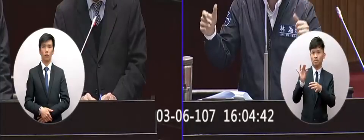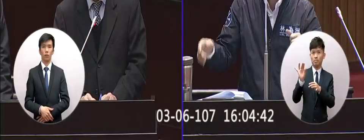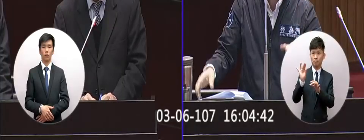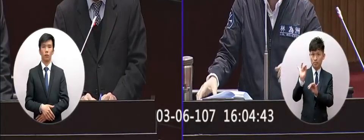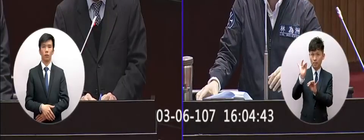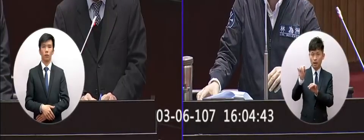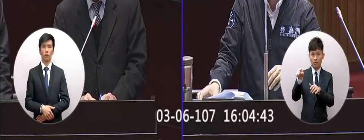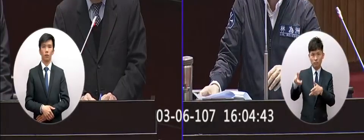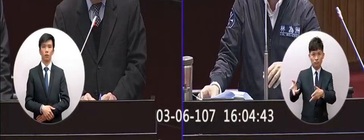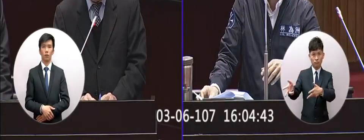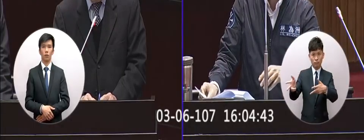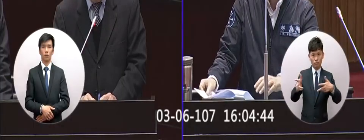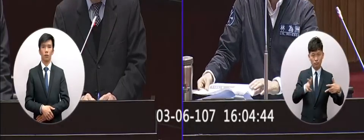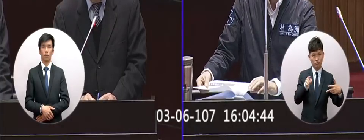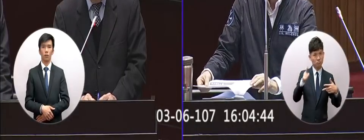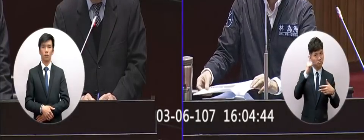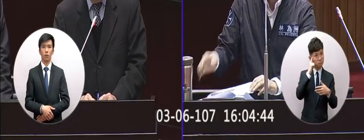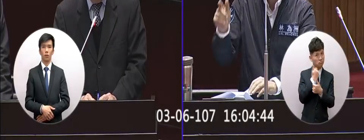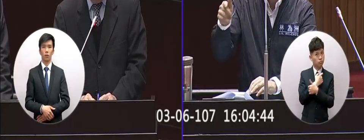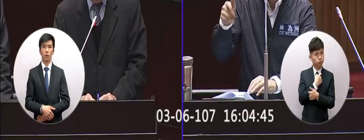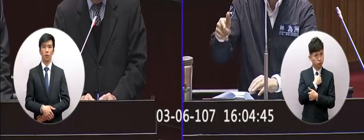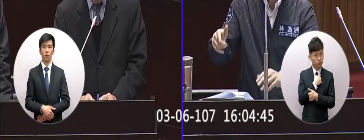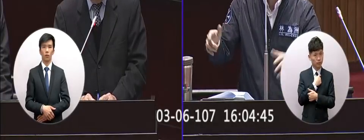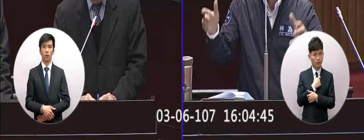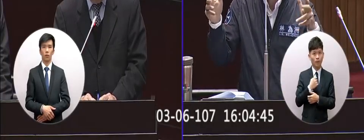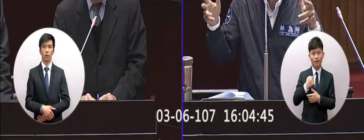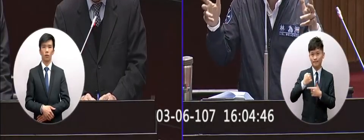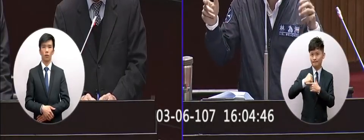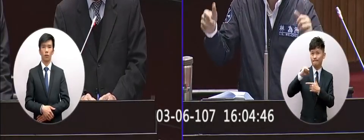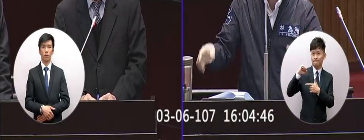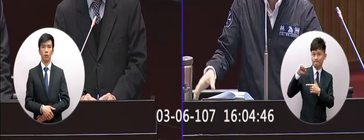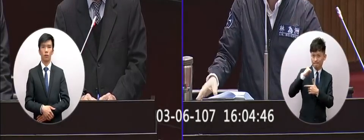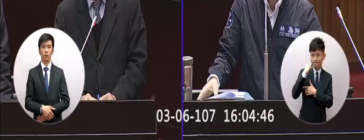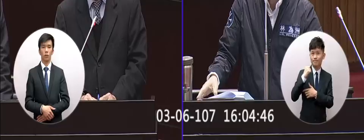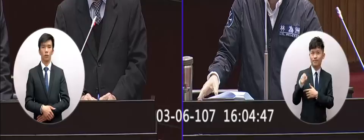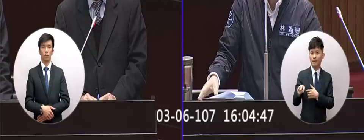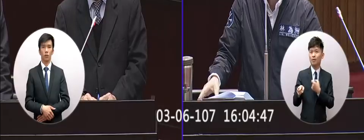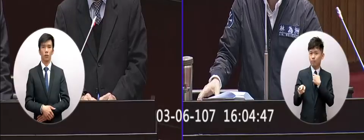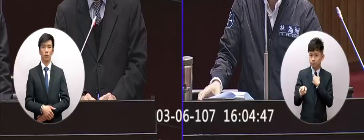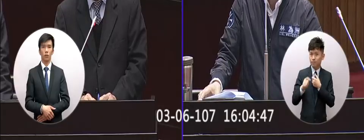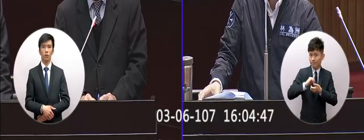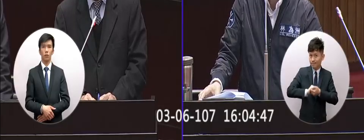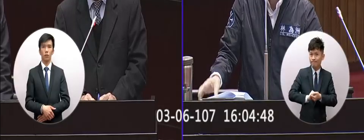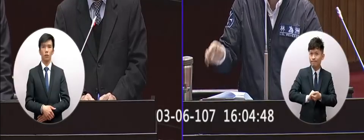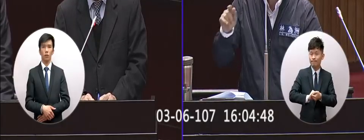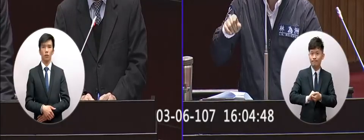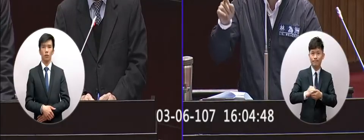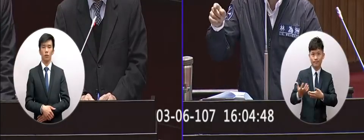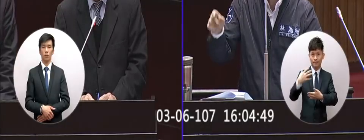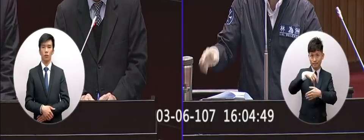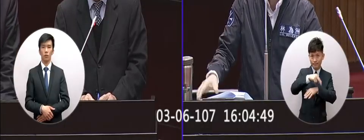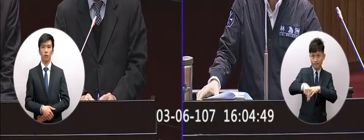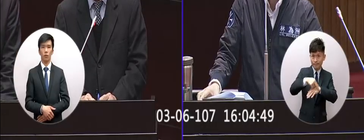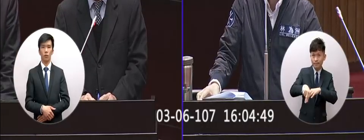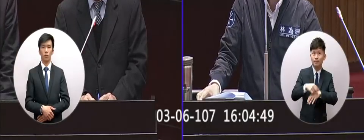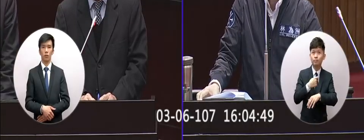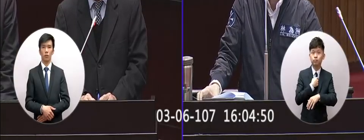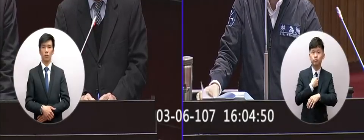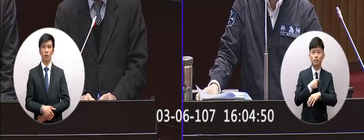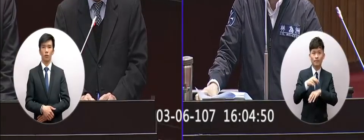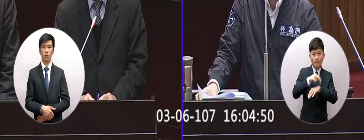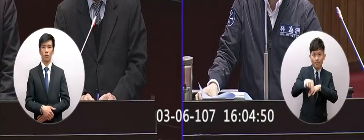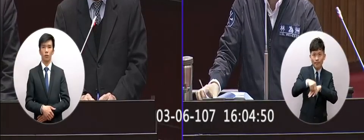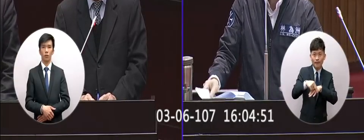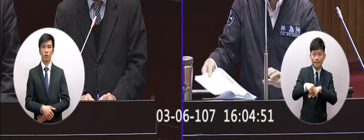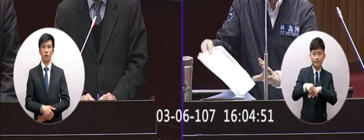是要慎重下去考虑的哈。强烈的建议哦，把它纳入哦规划哦，进入设计